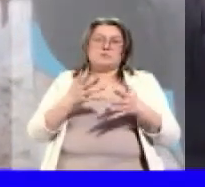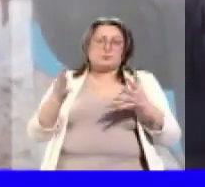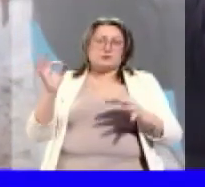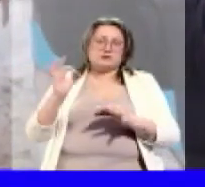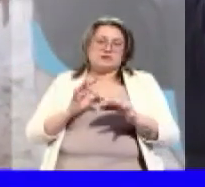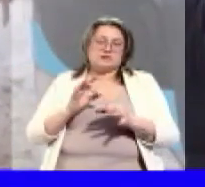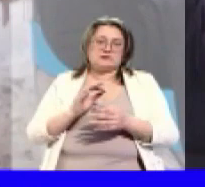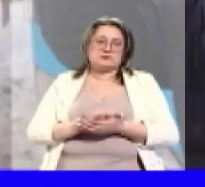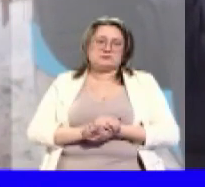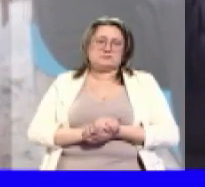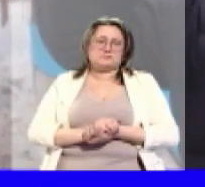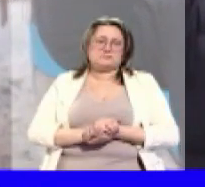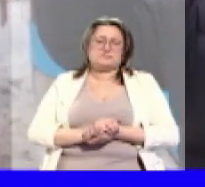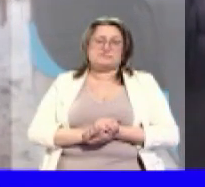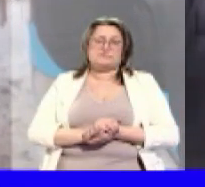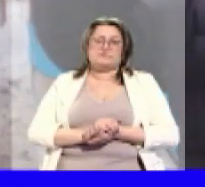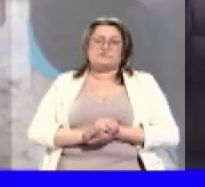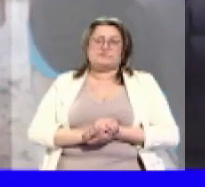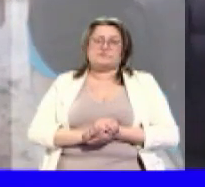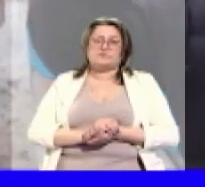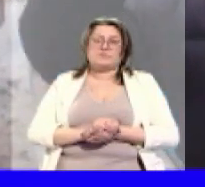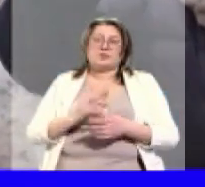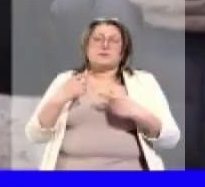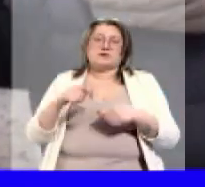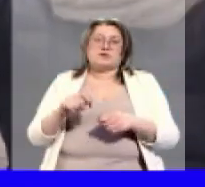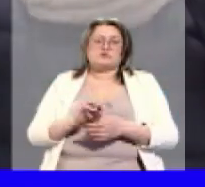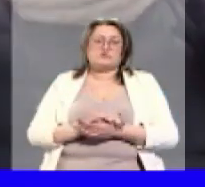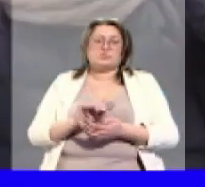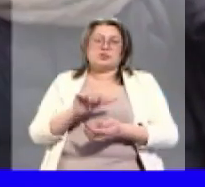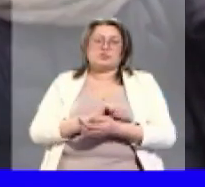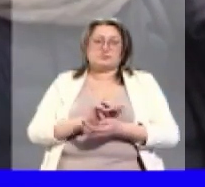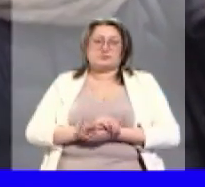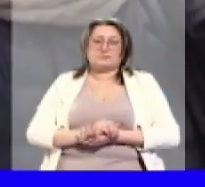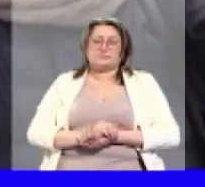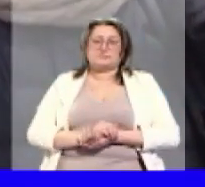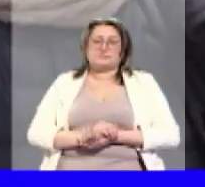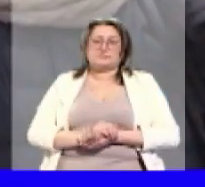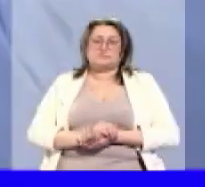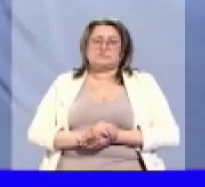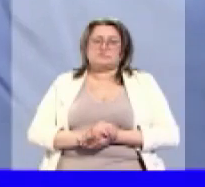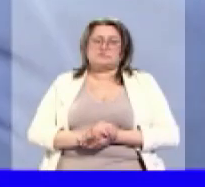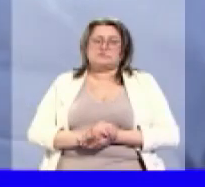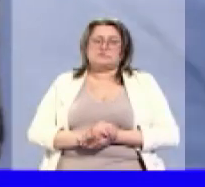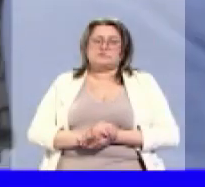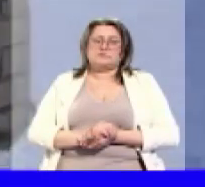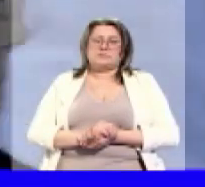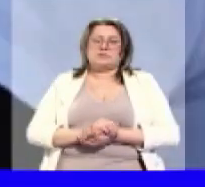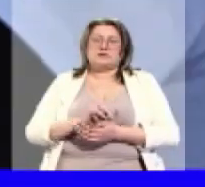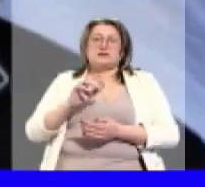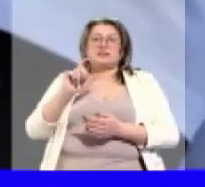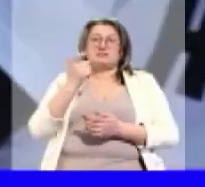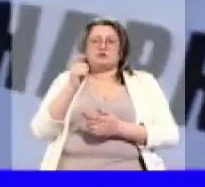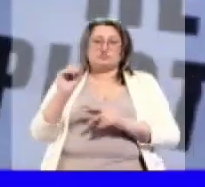облысы полиция департаментінің сенім телефоны бар. 52-61-19 телефонына осындай ақпарат қалдыруға болады. Синтетикалық